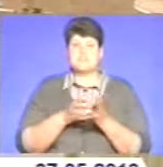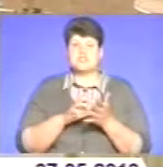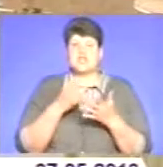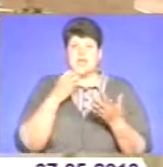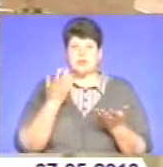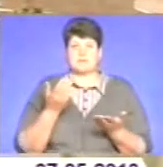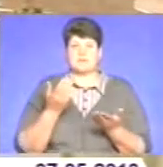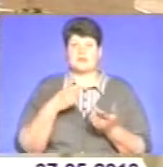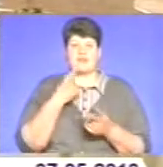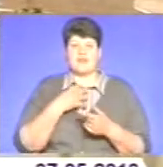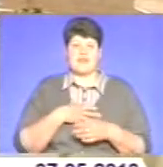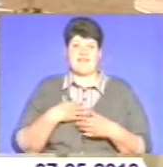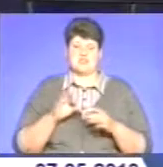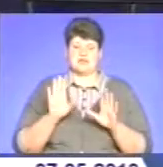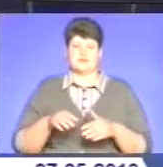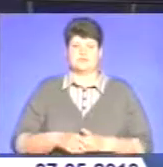вона, каже, це не важливо.